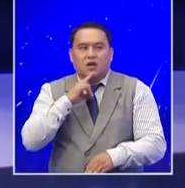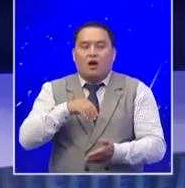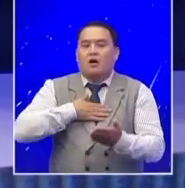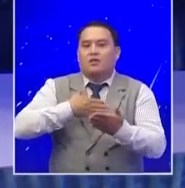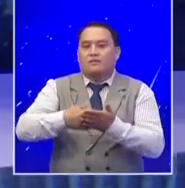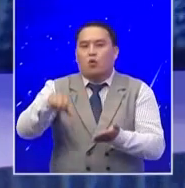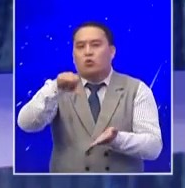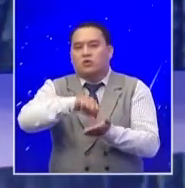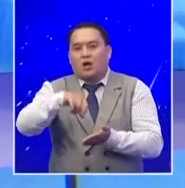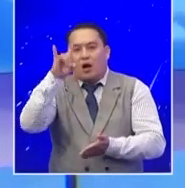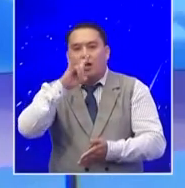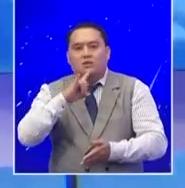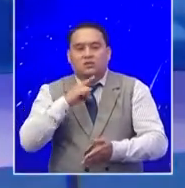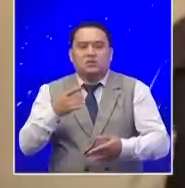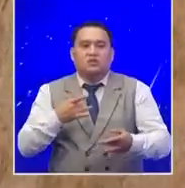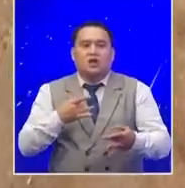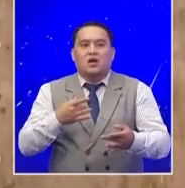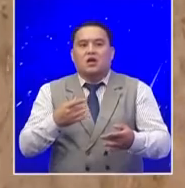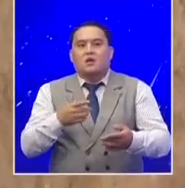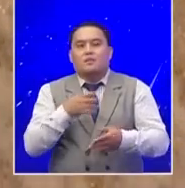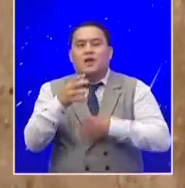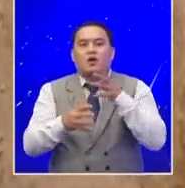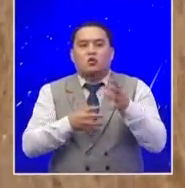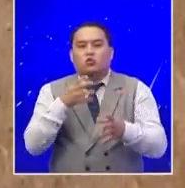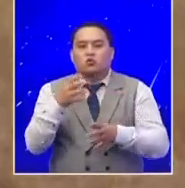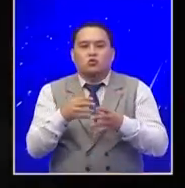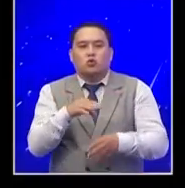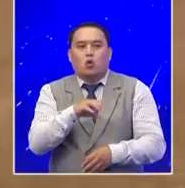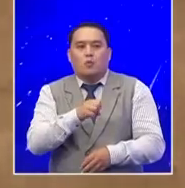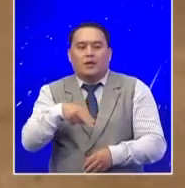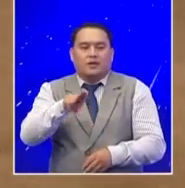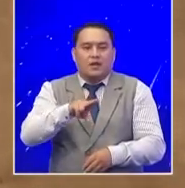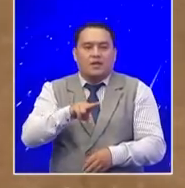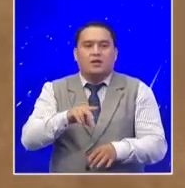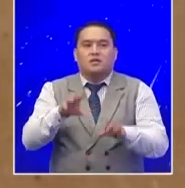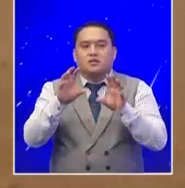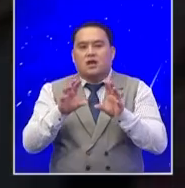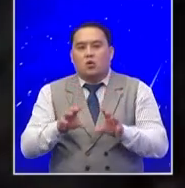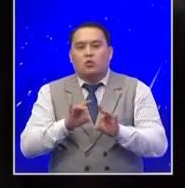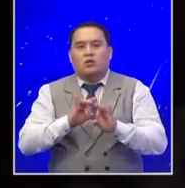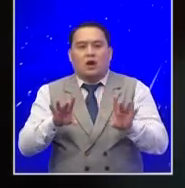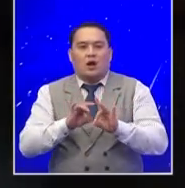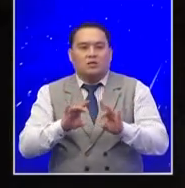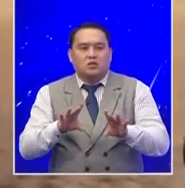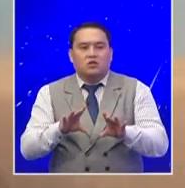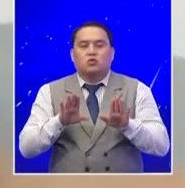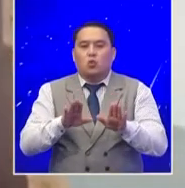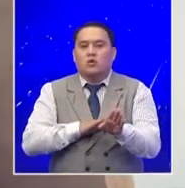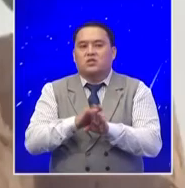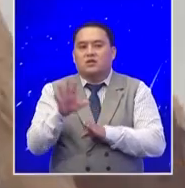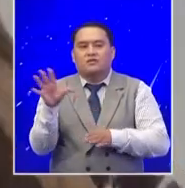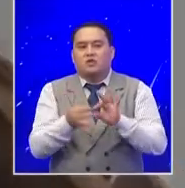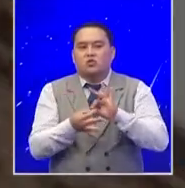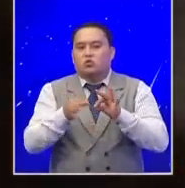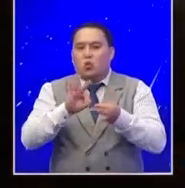активное участие приняли казахстанские каскадеры из международной группы «Nomads Tunes», передает закон КИЗ. Они не только исполнили все